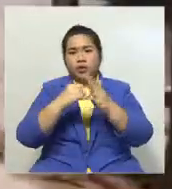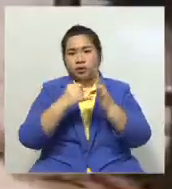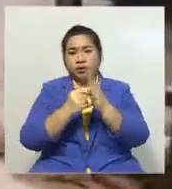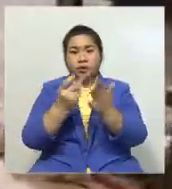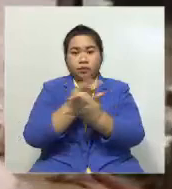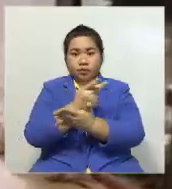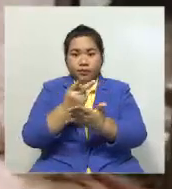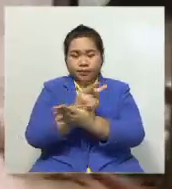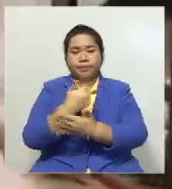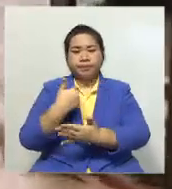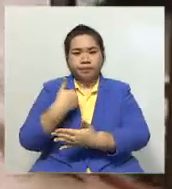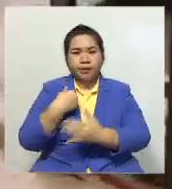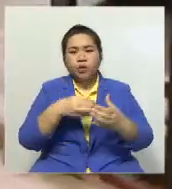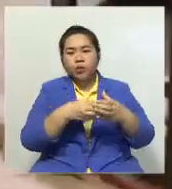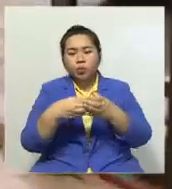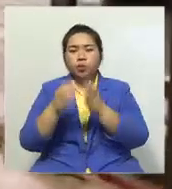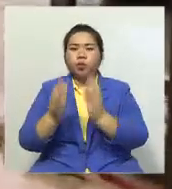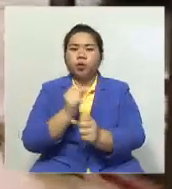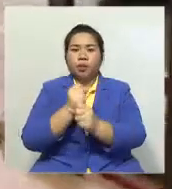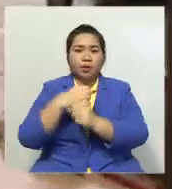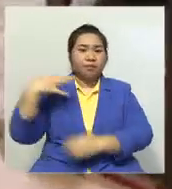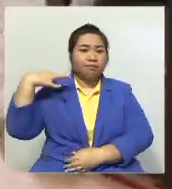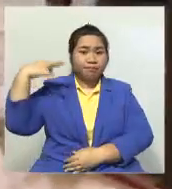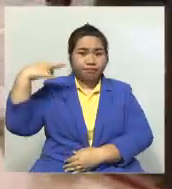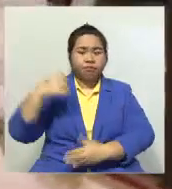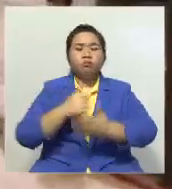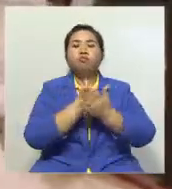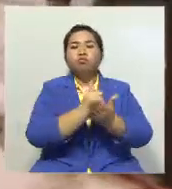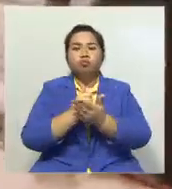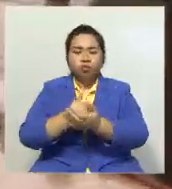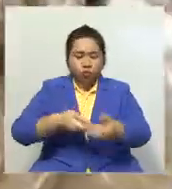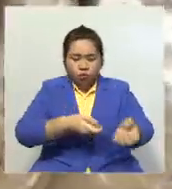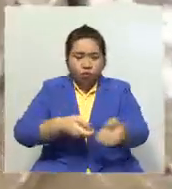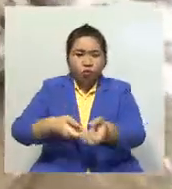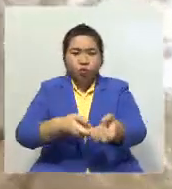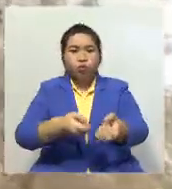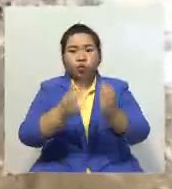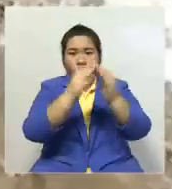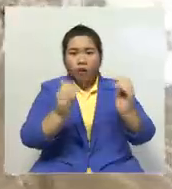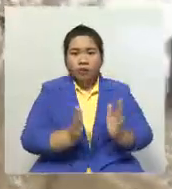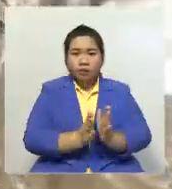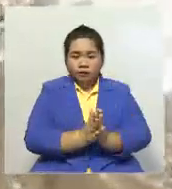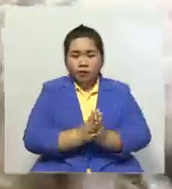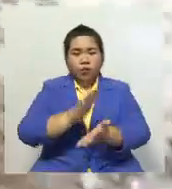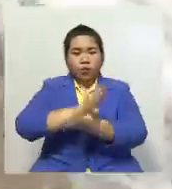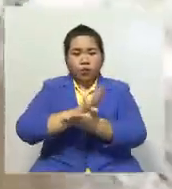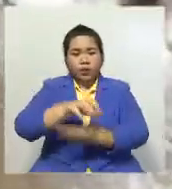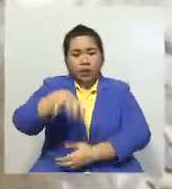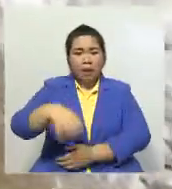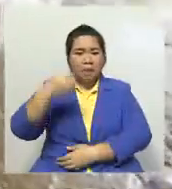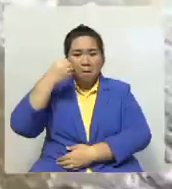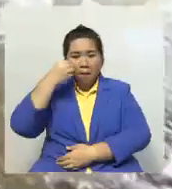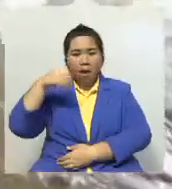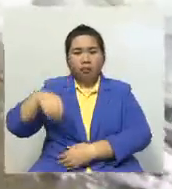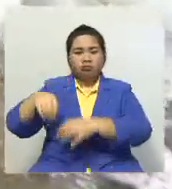จังหวัดกาญจนบุรีก็ได้มีการนำเจ้าหน้าที่และอาสาสมัครนะคะเข้าไปในหมู่บ้านเพื่อทำความสะอาดวัดโรงเรียนและบริเวณหมู่บ้านค่ะ